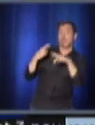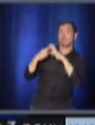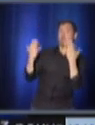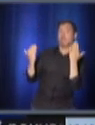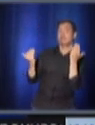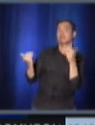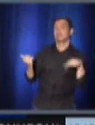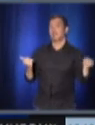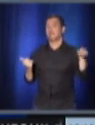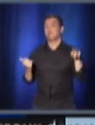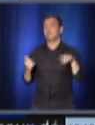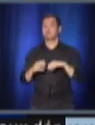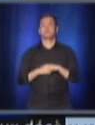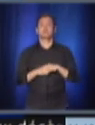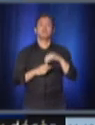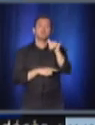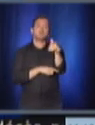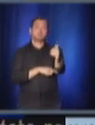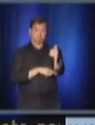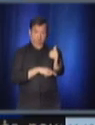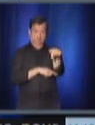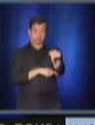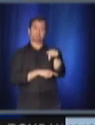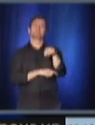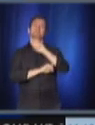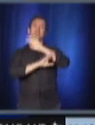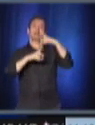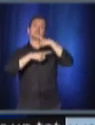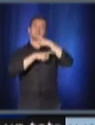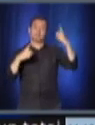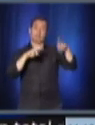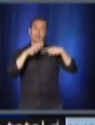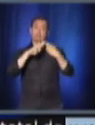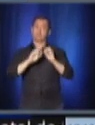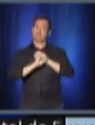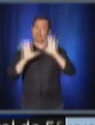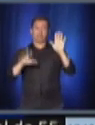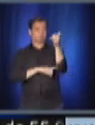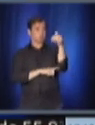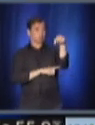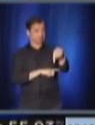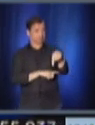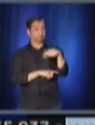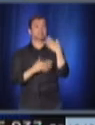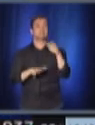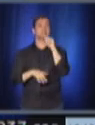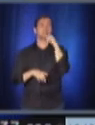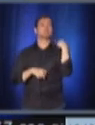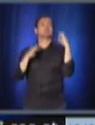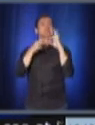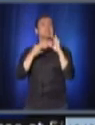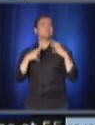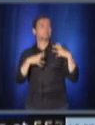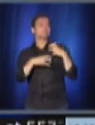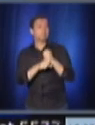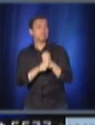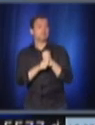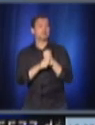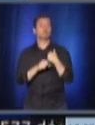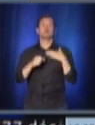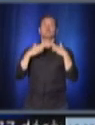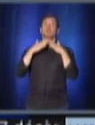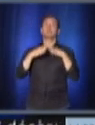clarifiera jeudi. Je vais être très clair aussi que j'ai demandé, je l'ai expliqué tout à l'heure, que j'ai demandé au